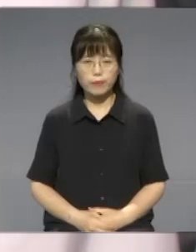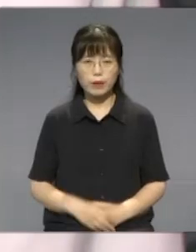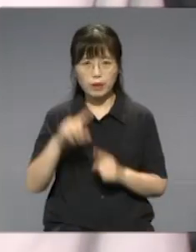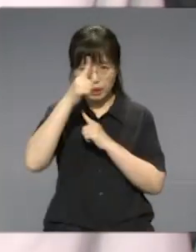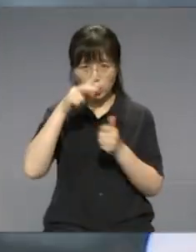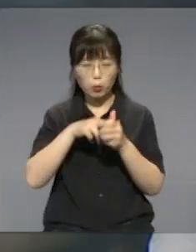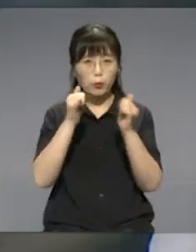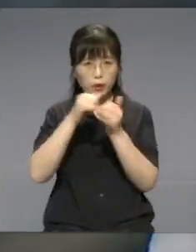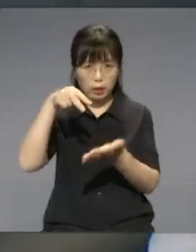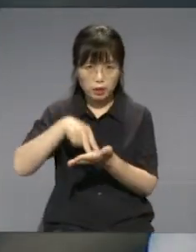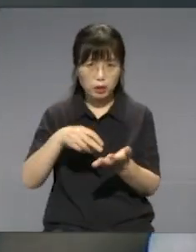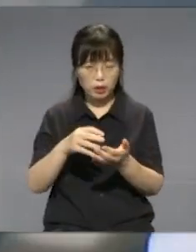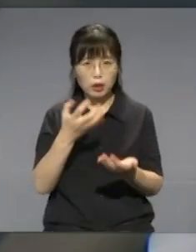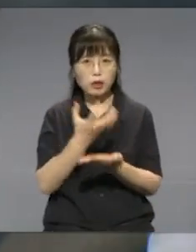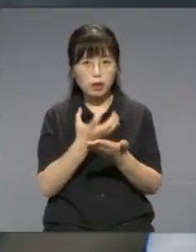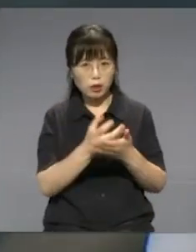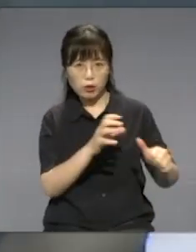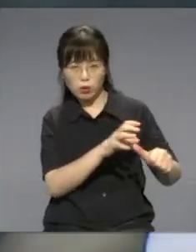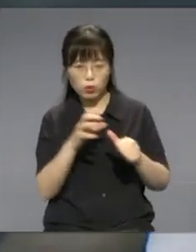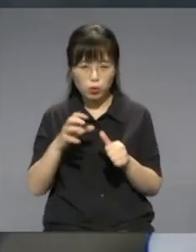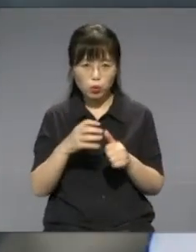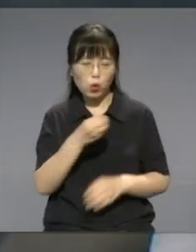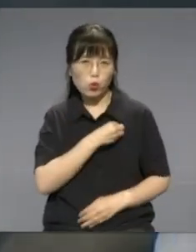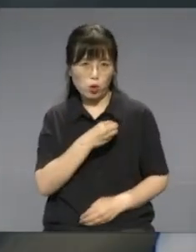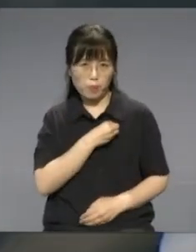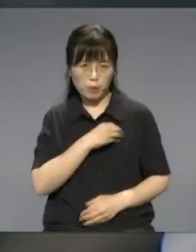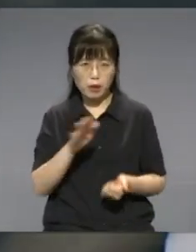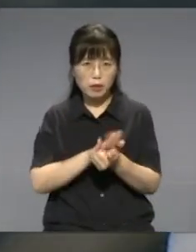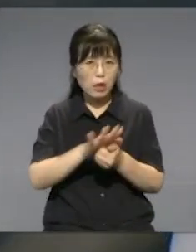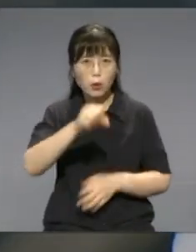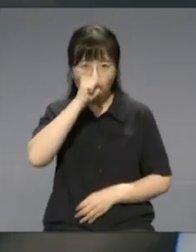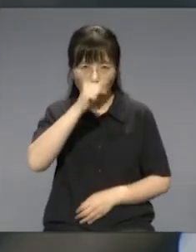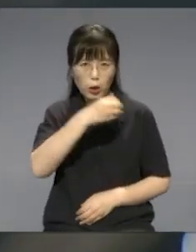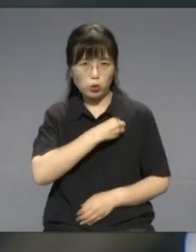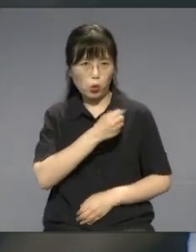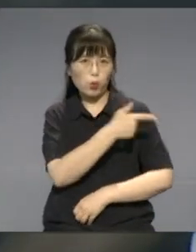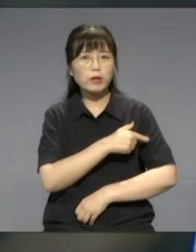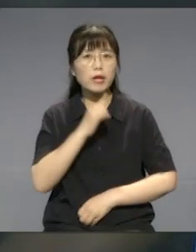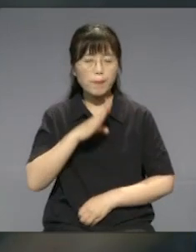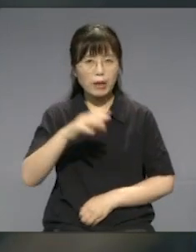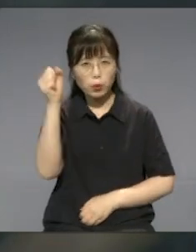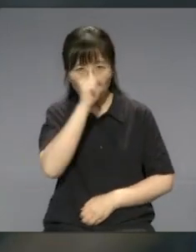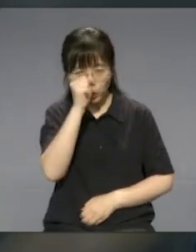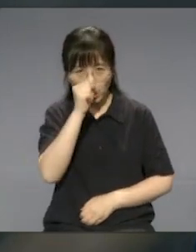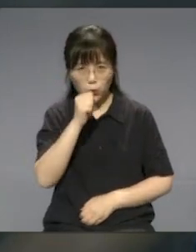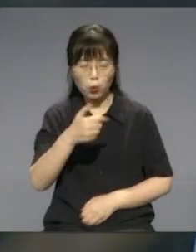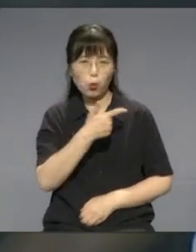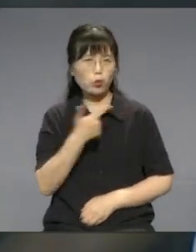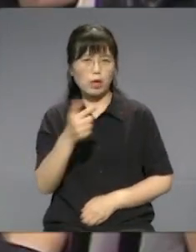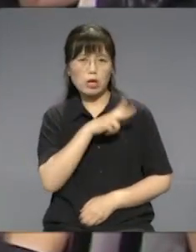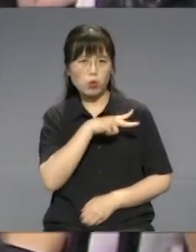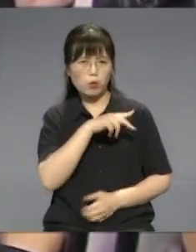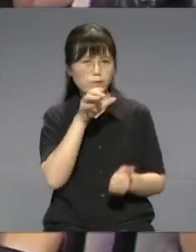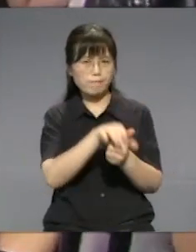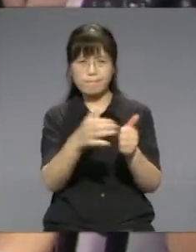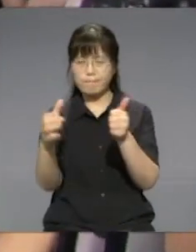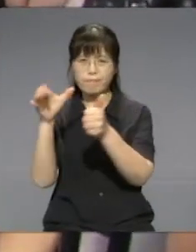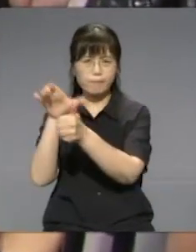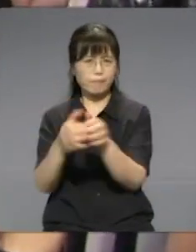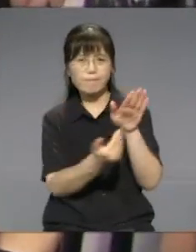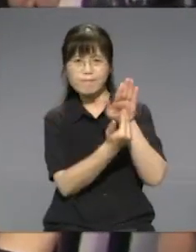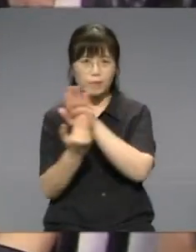이 후보자 측은 설명 자료를 통해 조합원들은 대우가 좋은 조합 이사만 선호하고 대의원은 서로 맞기를